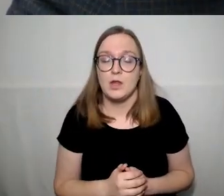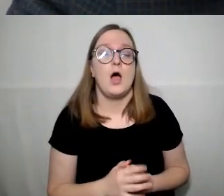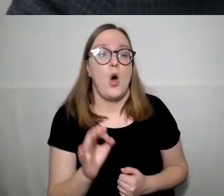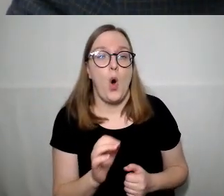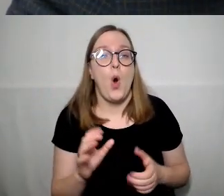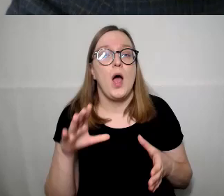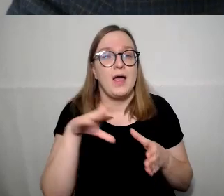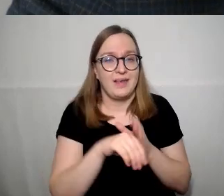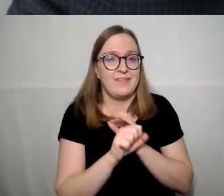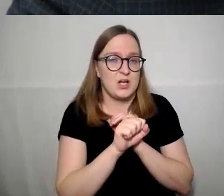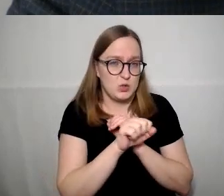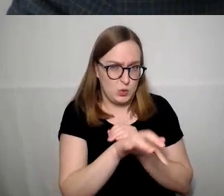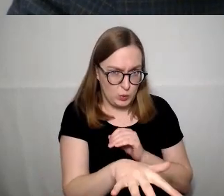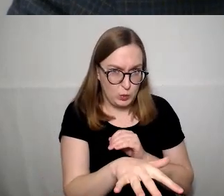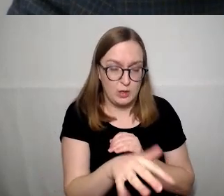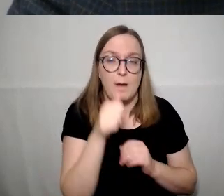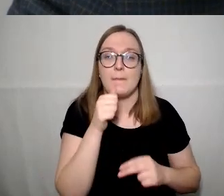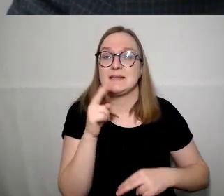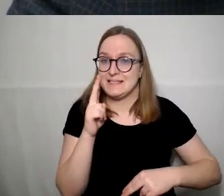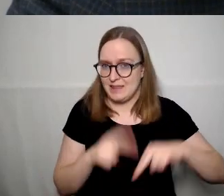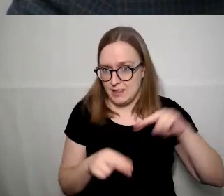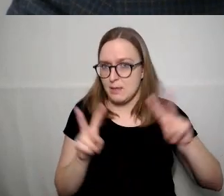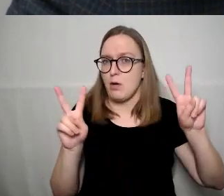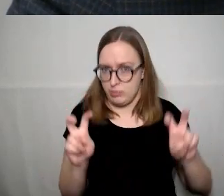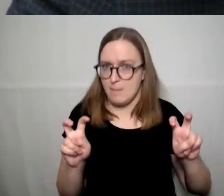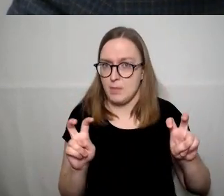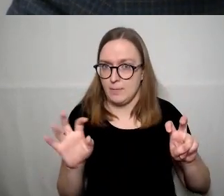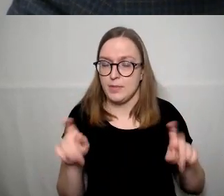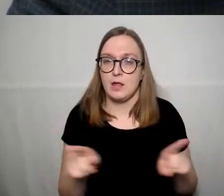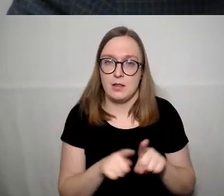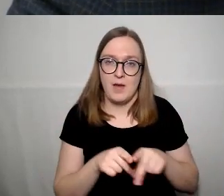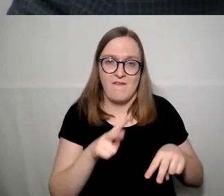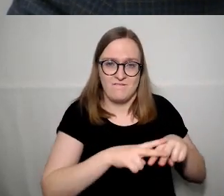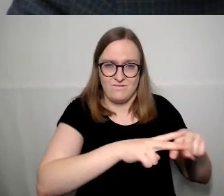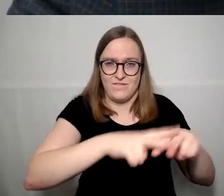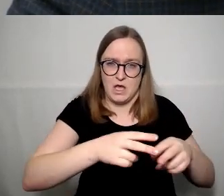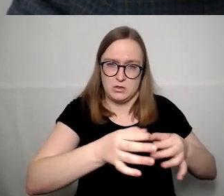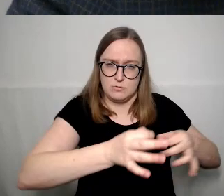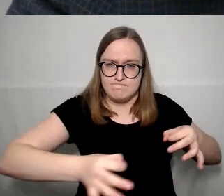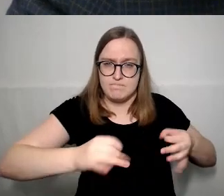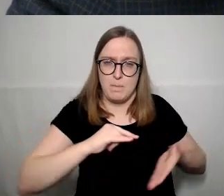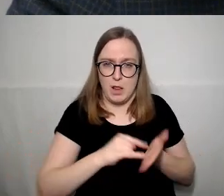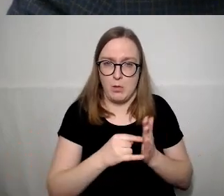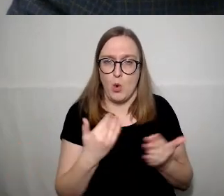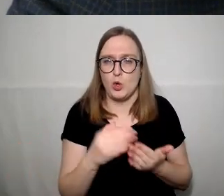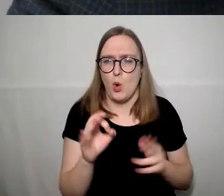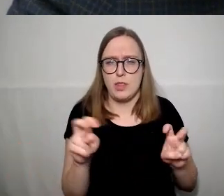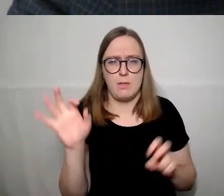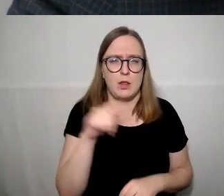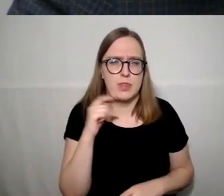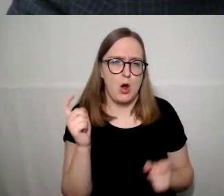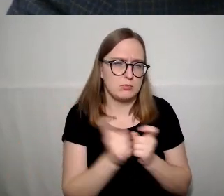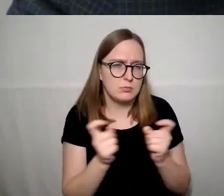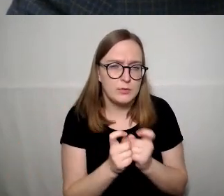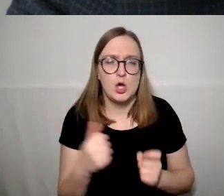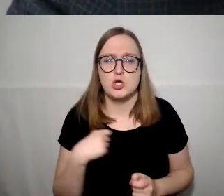gyventojams yra labai svarbus, tai yra statybos reikalai ir teritorijų planavimo reikalai, nes jie iš tikrųjų kelia labai daug ažiotažo, žmonės domisi, žmonės